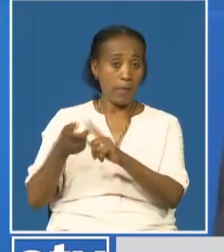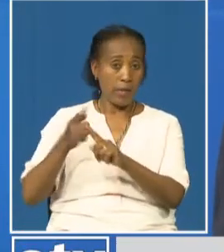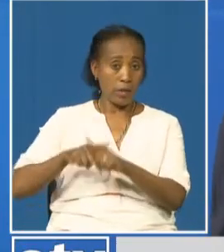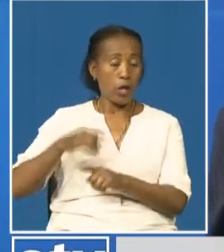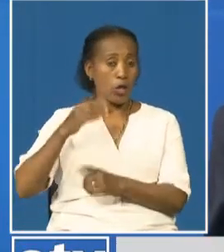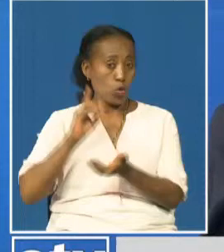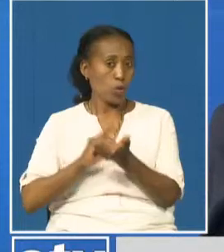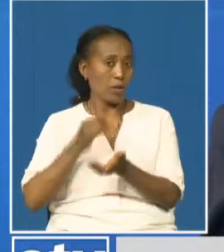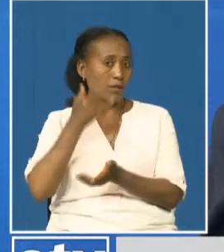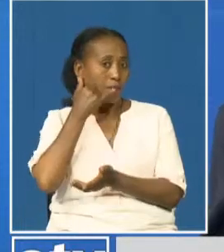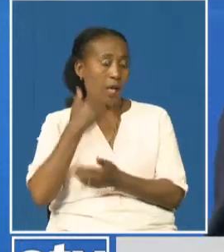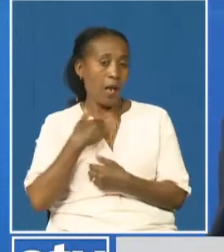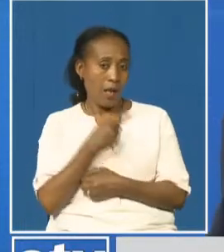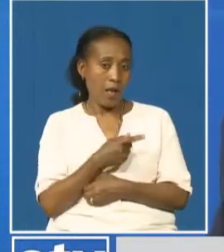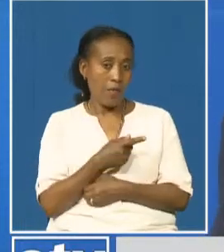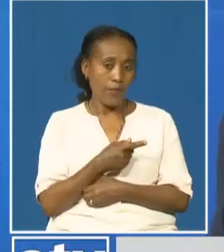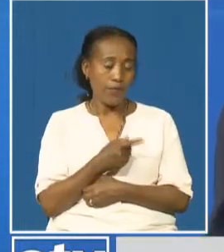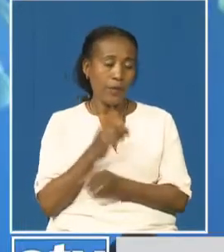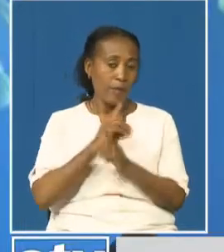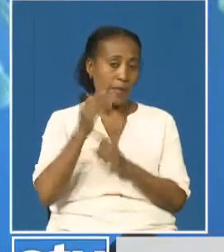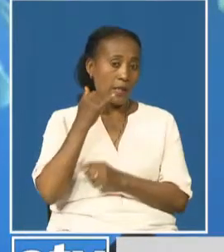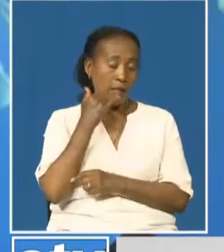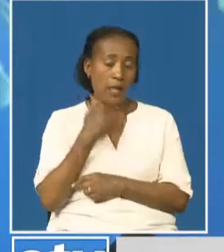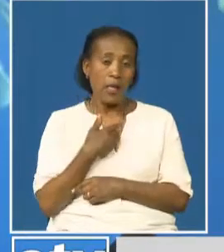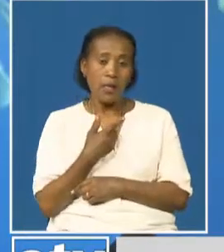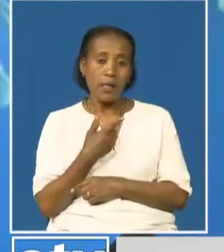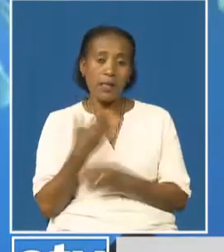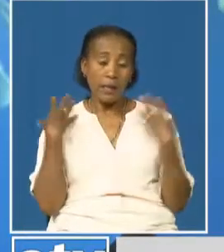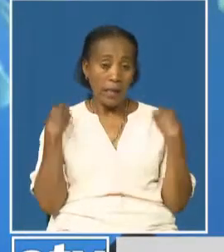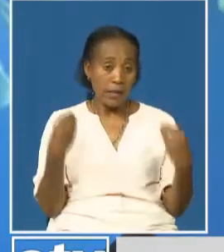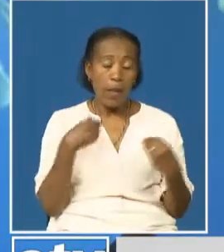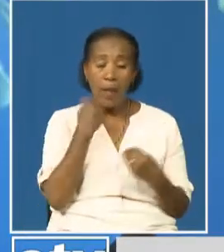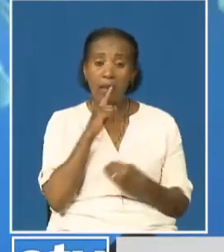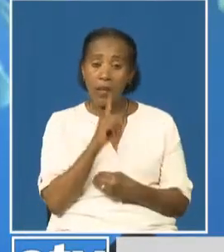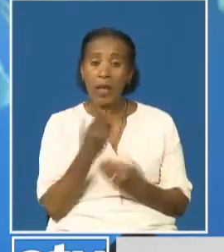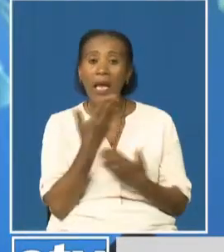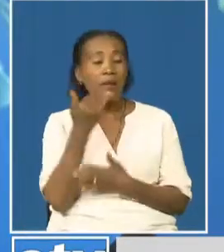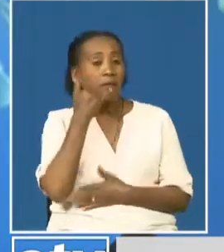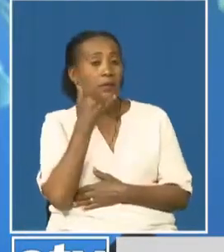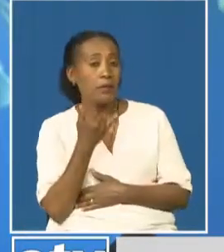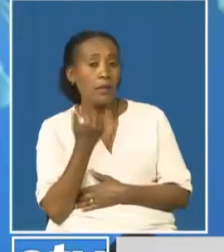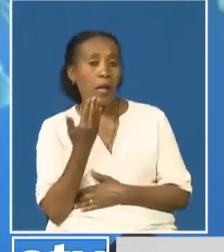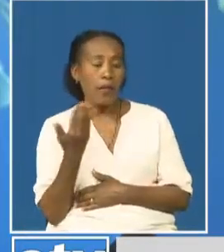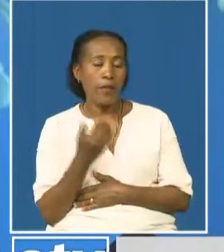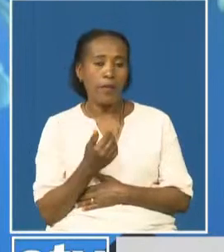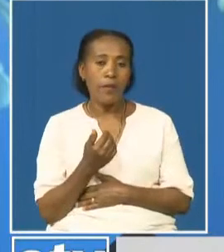አሁንም ሌላ ሀሳብ የሚሰጠን ሰው አለ መስመር ላይ። ጤና ይስጥልን። ማንም በልኬት ነው የሚደውሉልን?